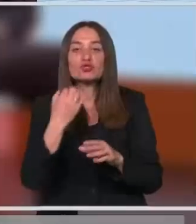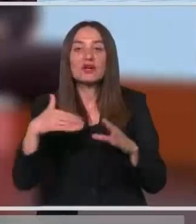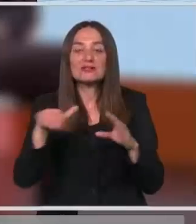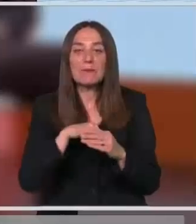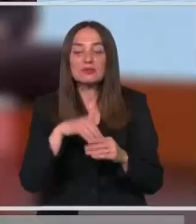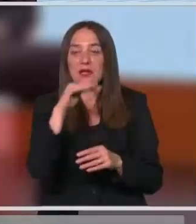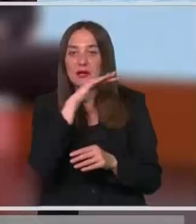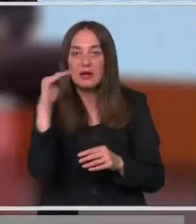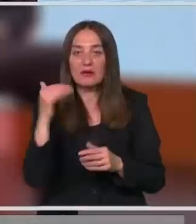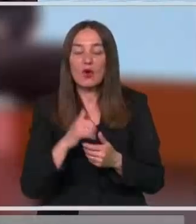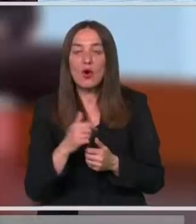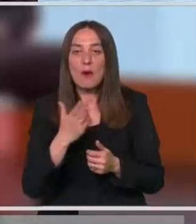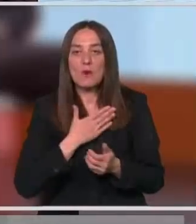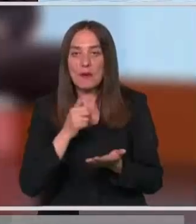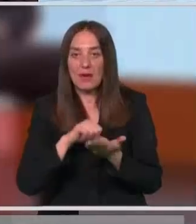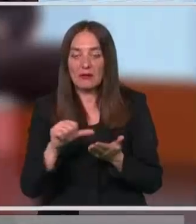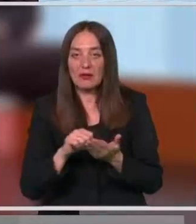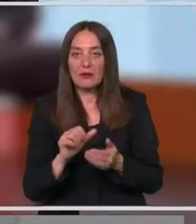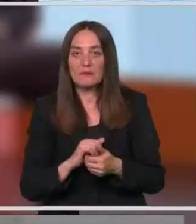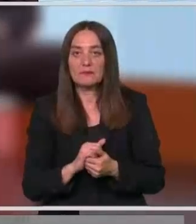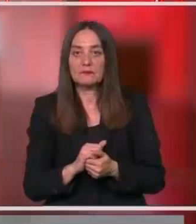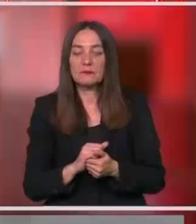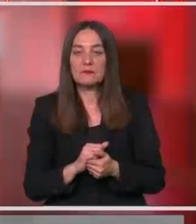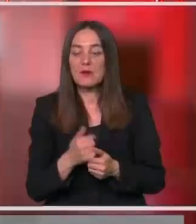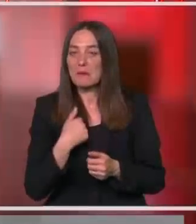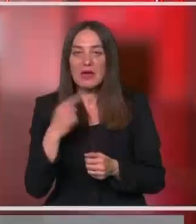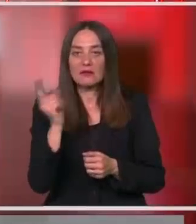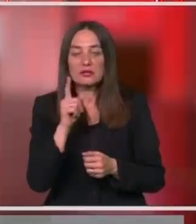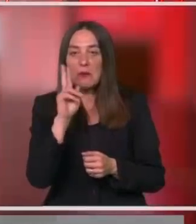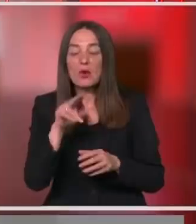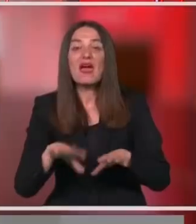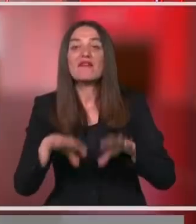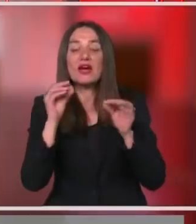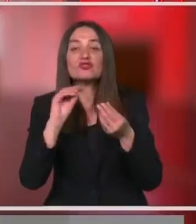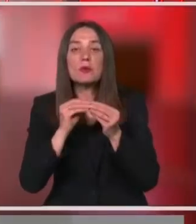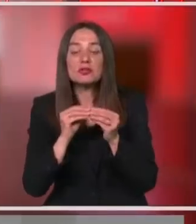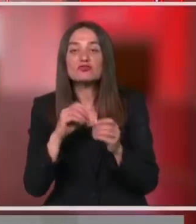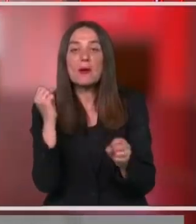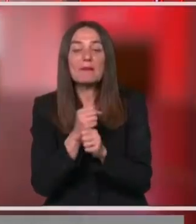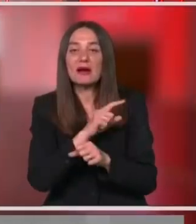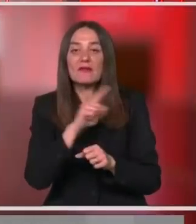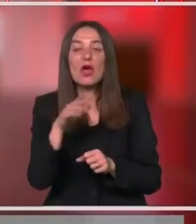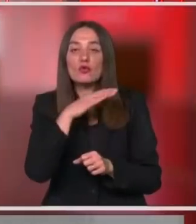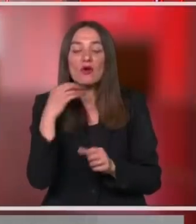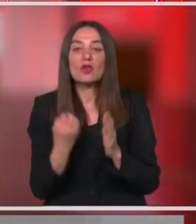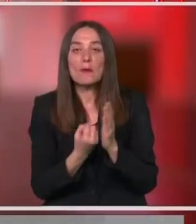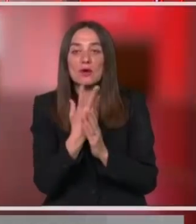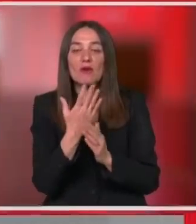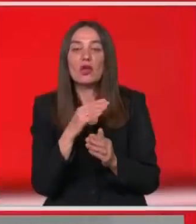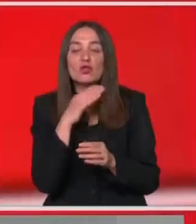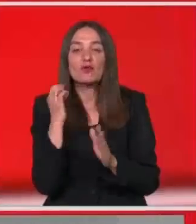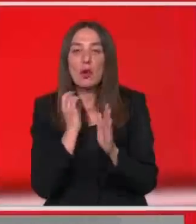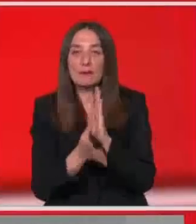nivou moje banke. Nismo mogli da ih nađemo na tržištu, bar ne u dovoljnom broju i dovoljno